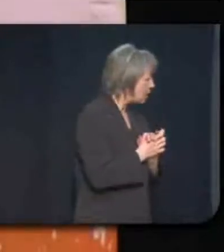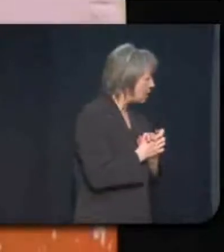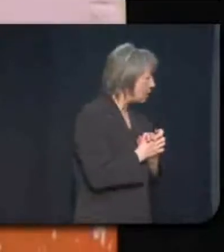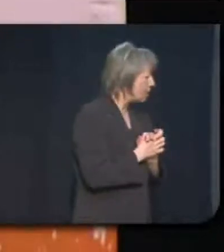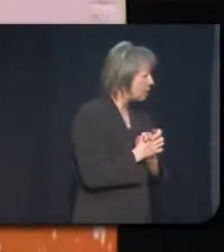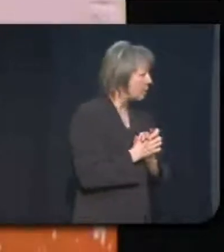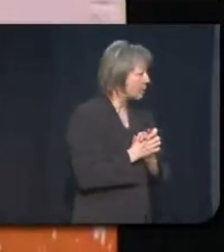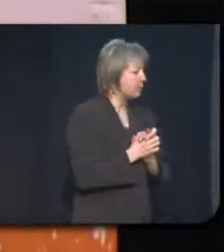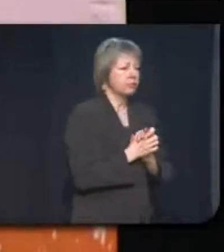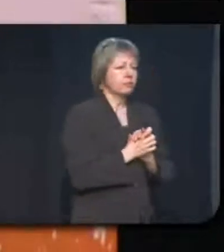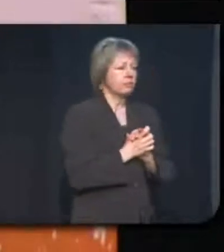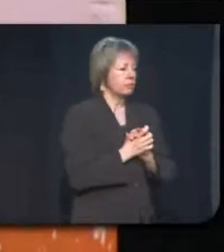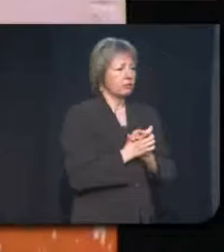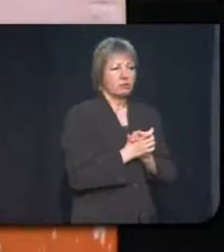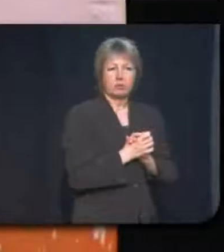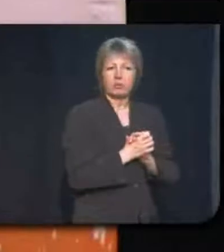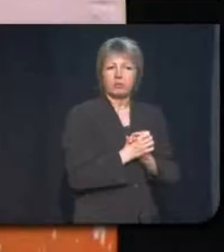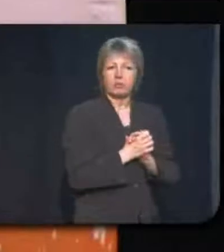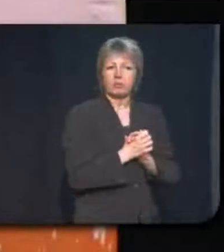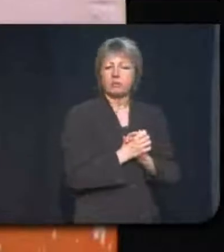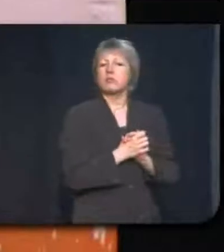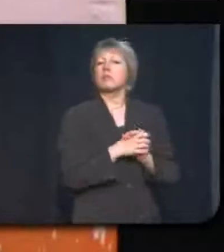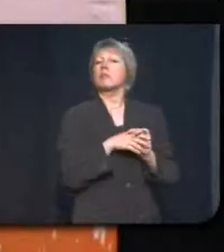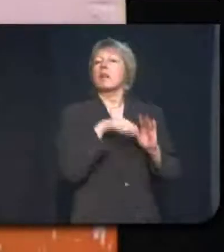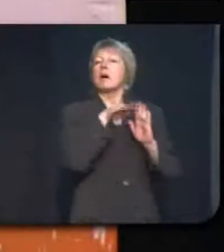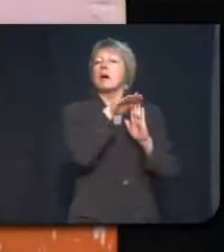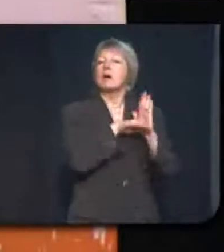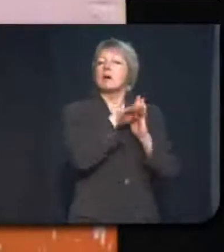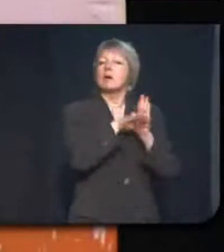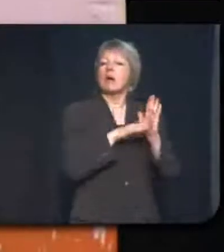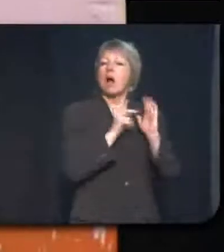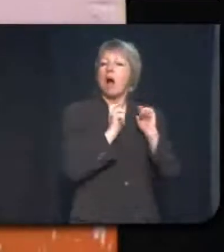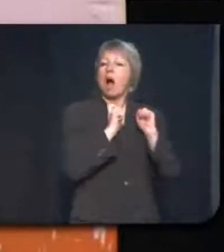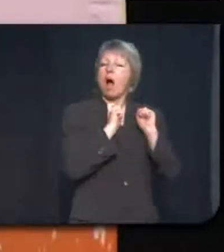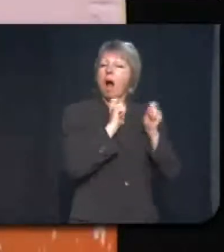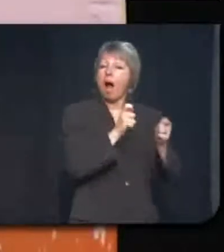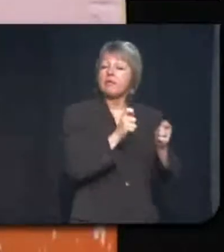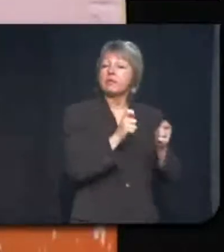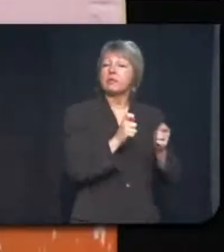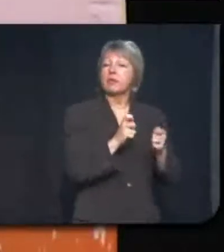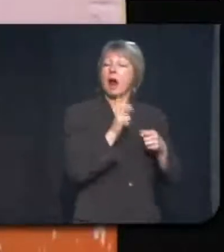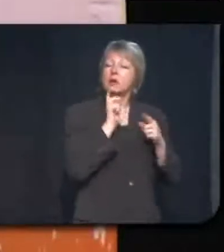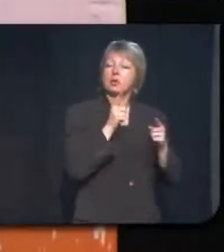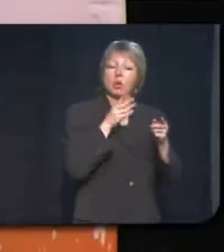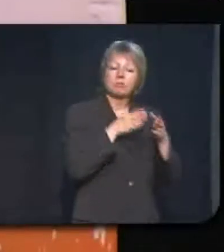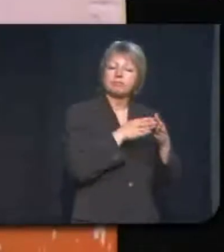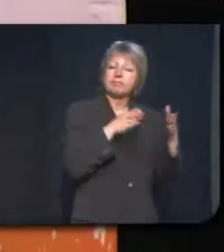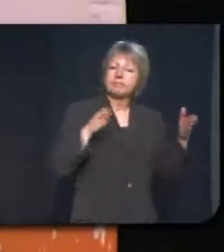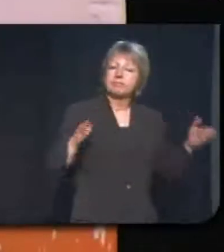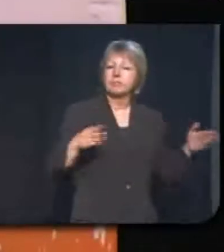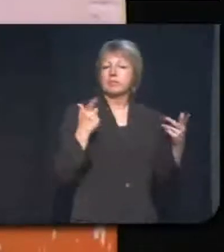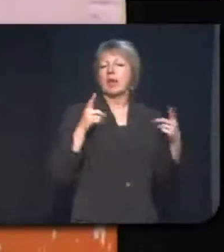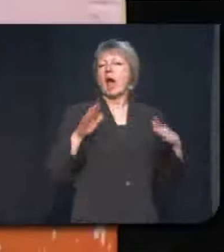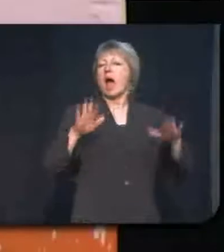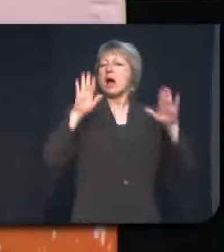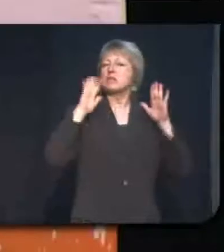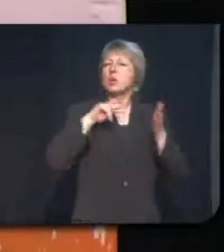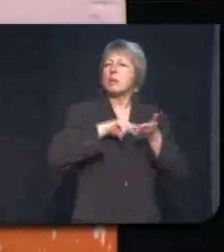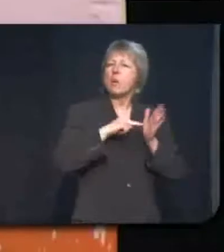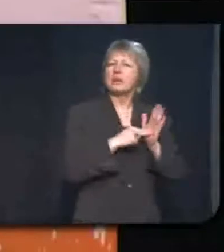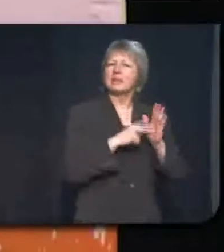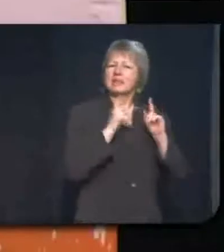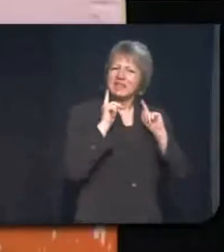das so nicht im Antrag drinstehen soll im Wahlprogramm sondern der dazu dient den die Asylpolitik in Freiheit und